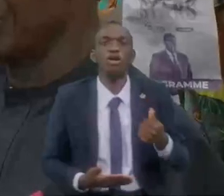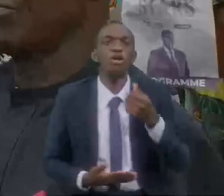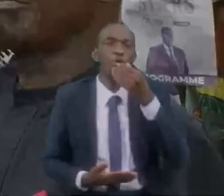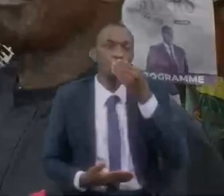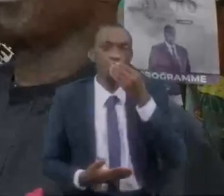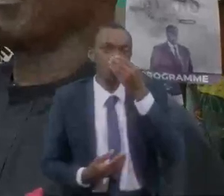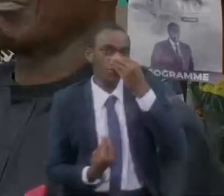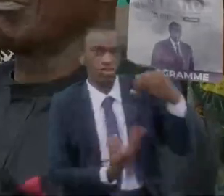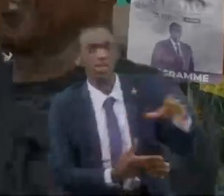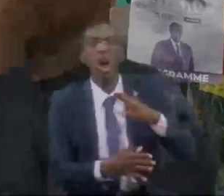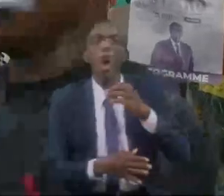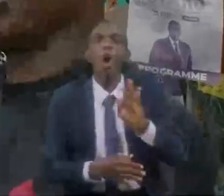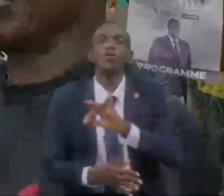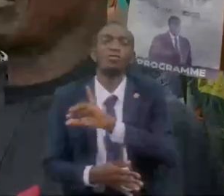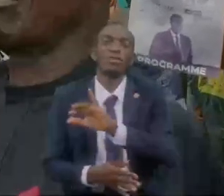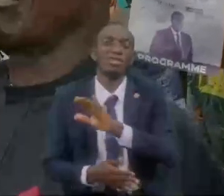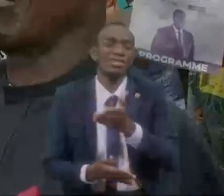de leur secret terrible.